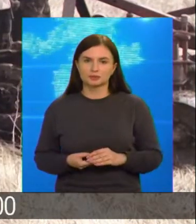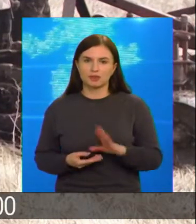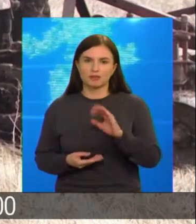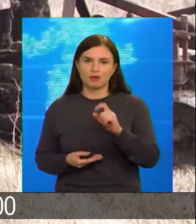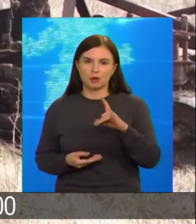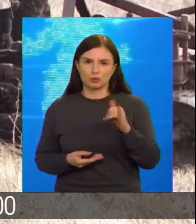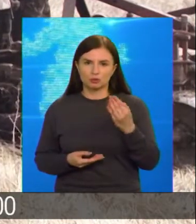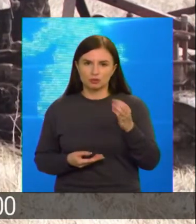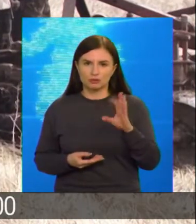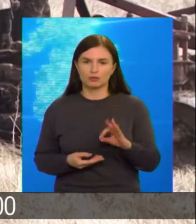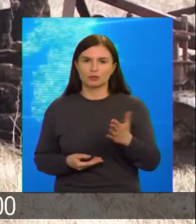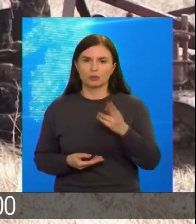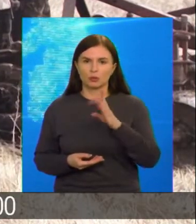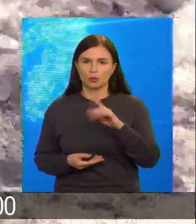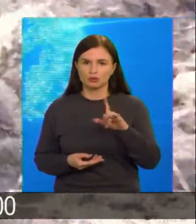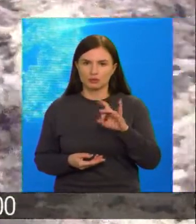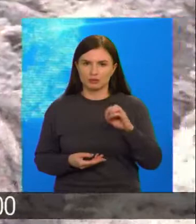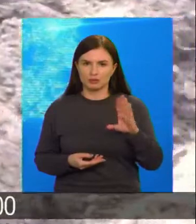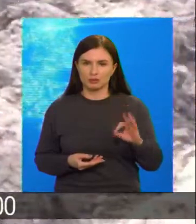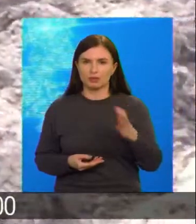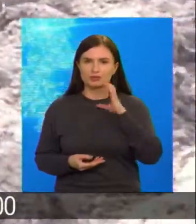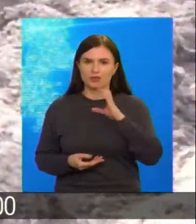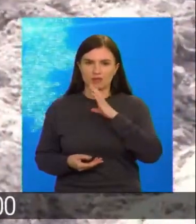Вахрушево, Козырево, Северный.